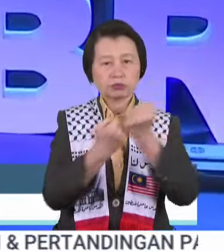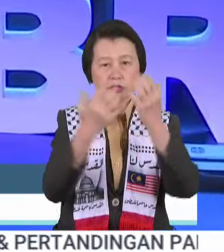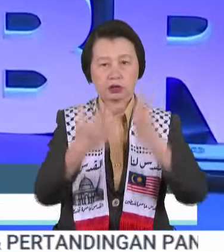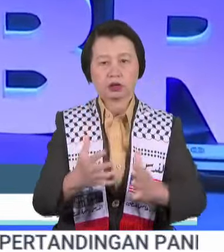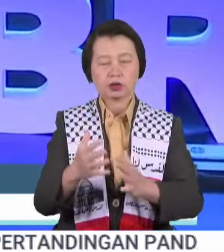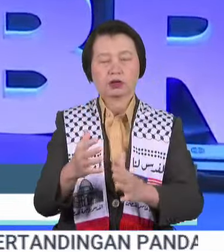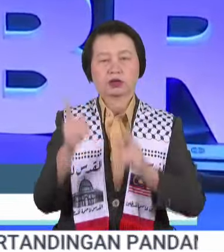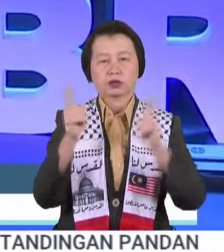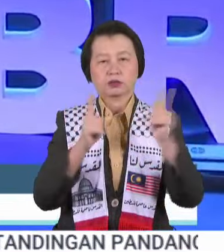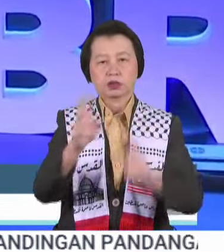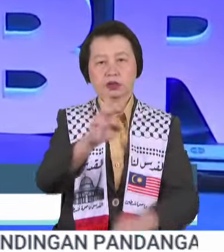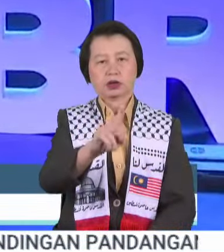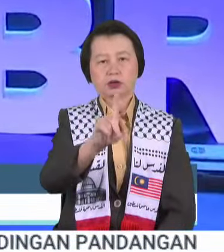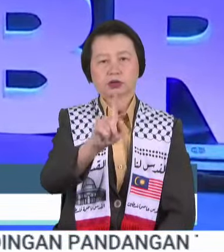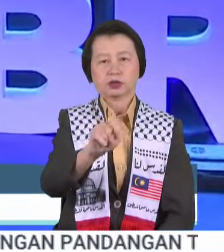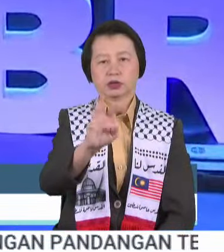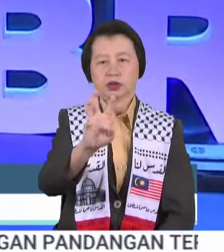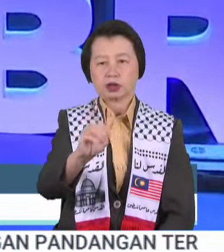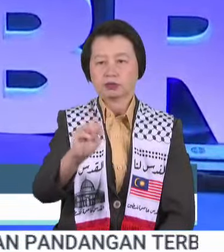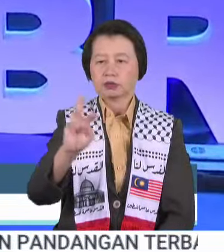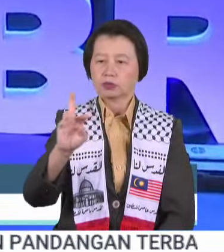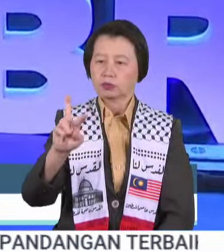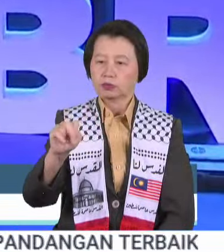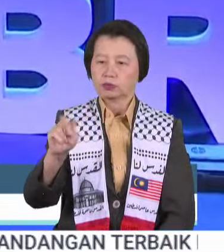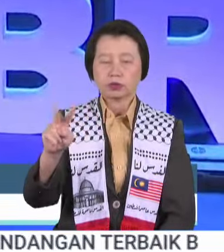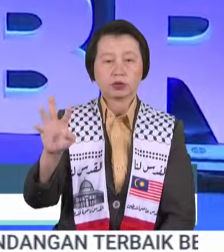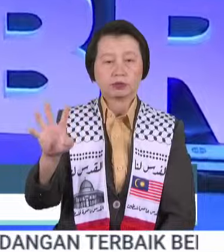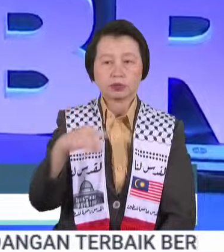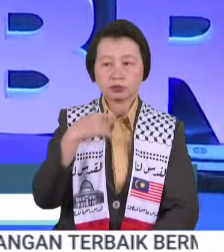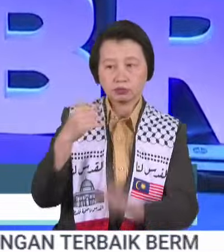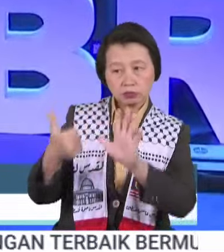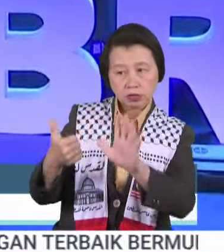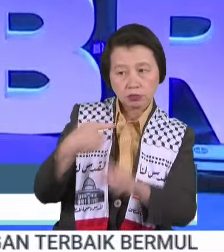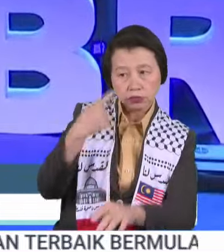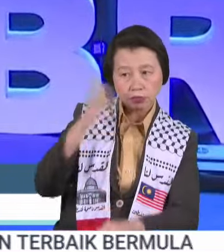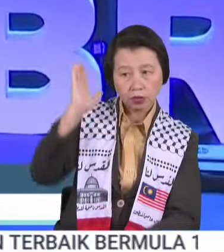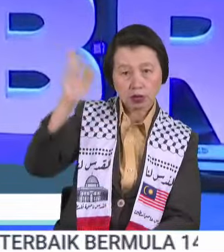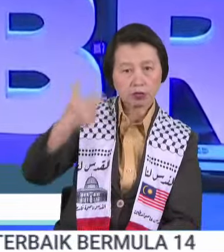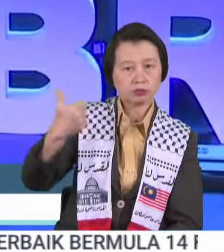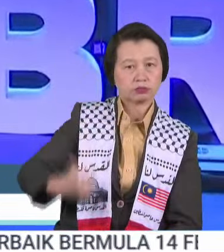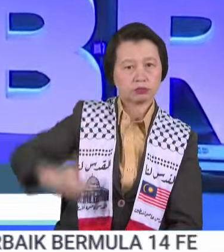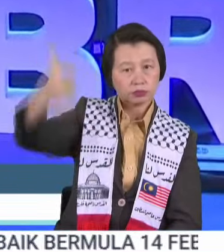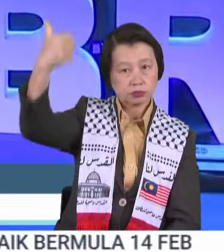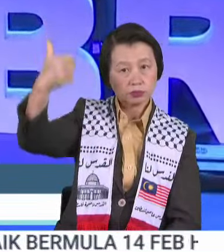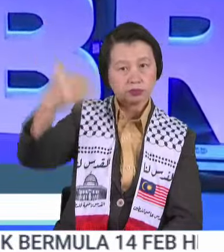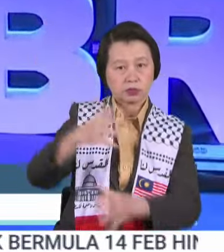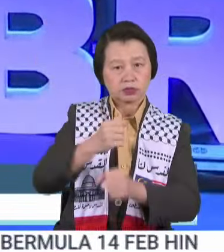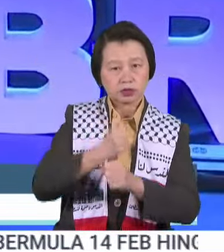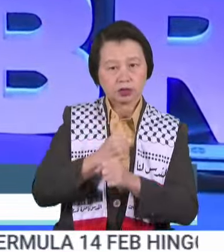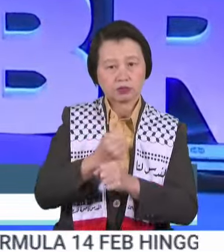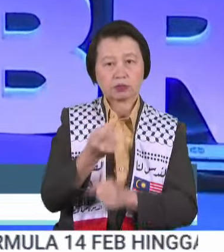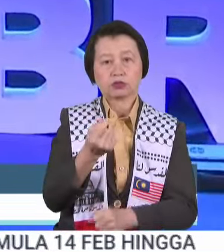Bintang RTM 2024. Siapakah yang bakal merebut gelaran juara sekaligus membawa